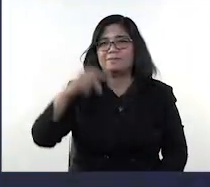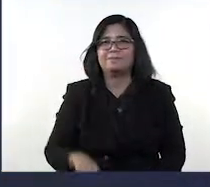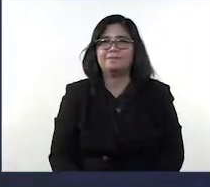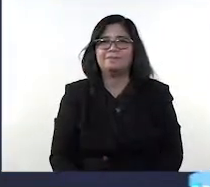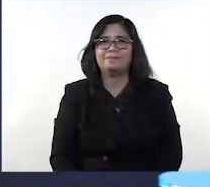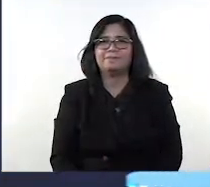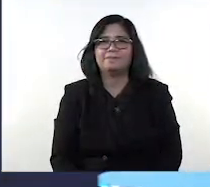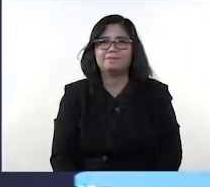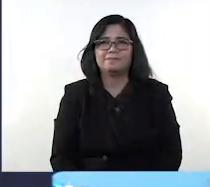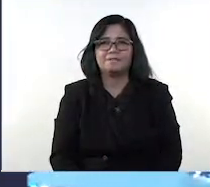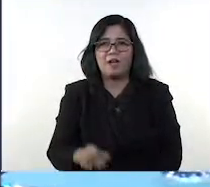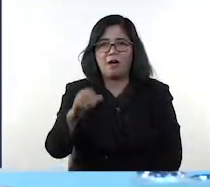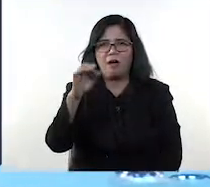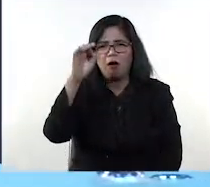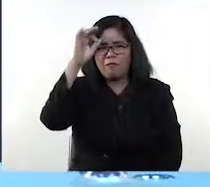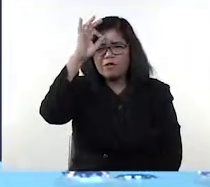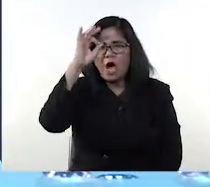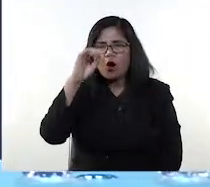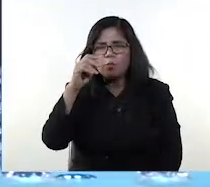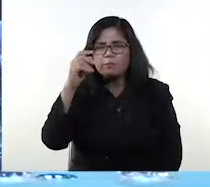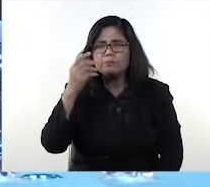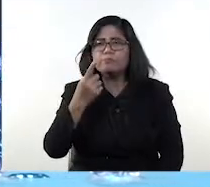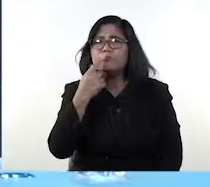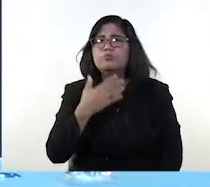Ya udah ngerti Mimpinya apa cuma